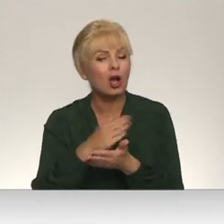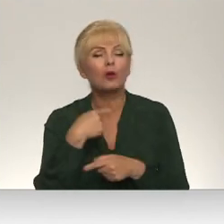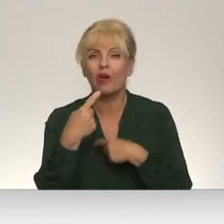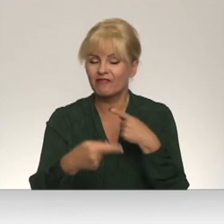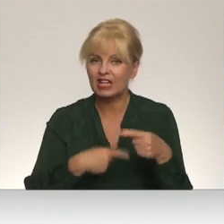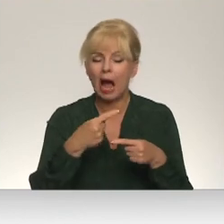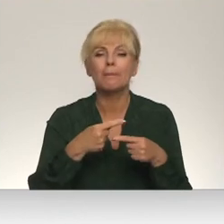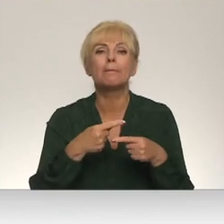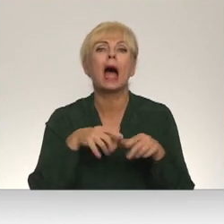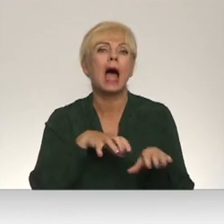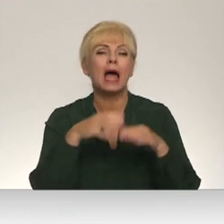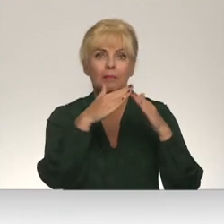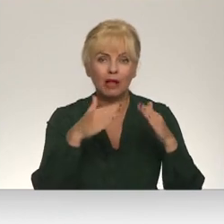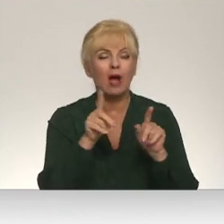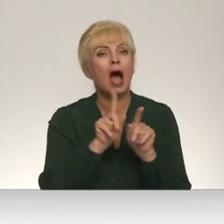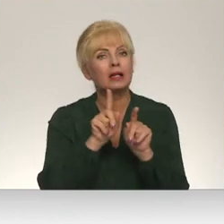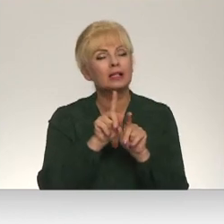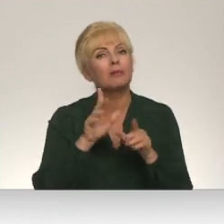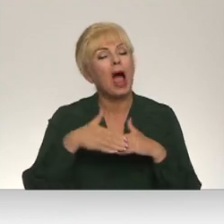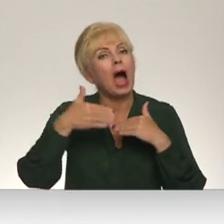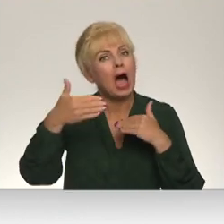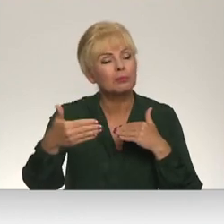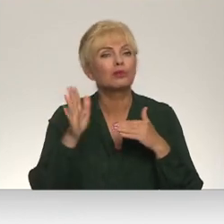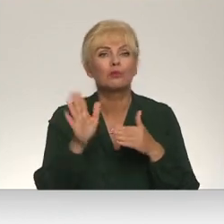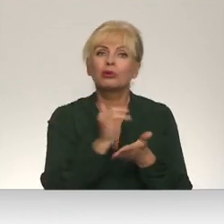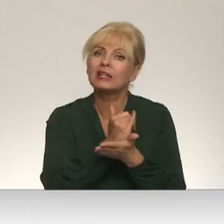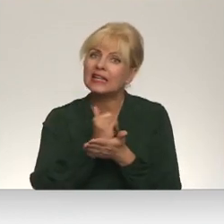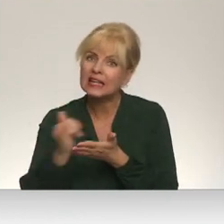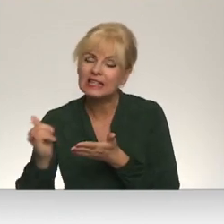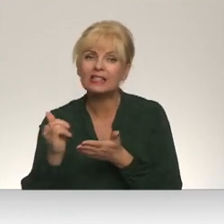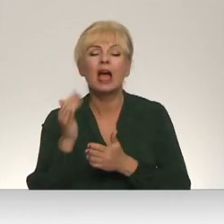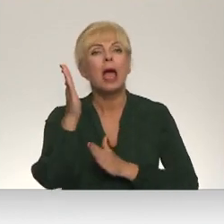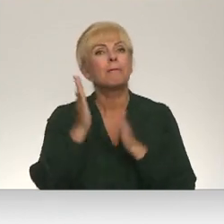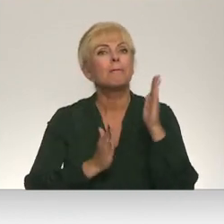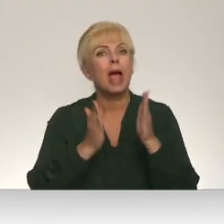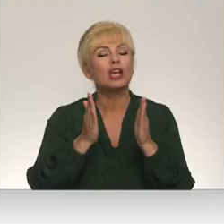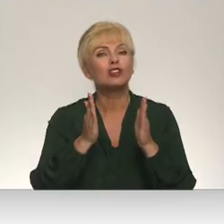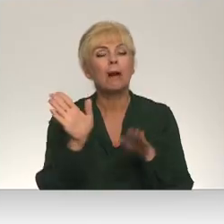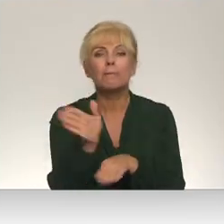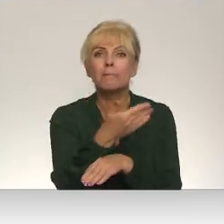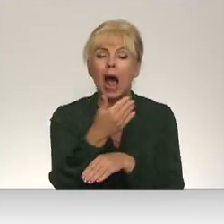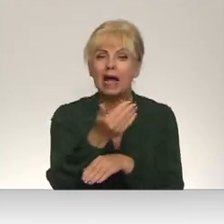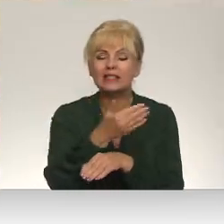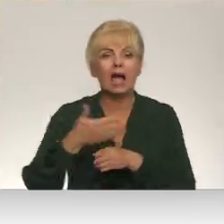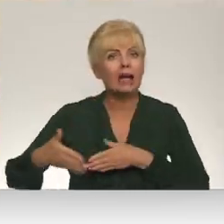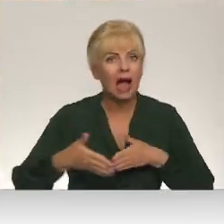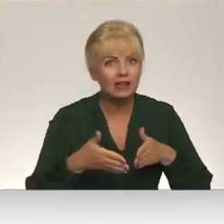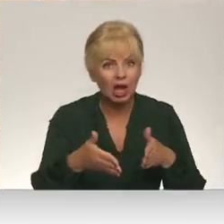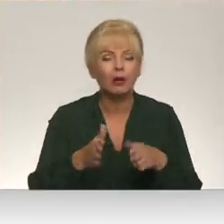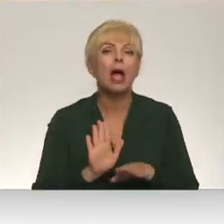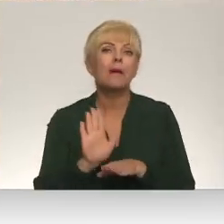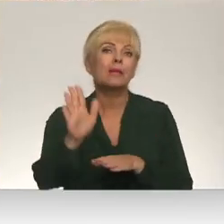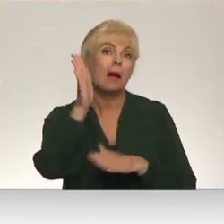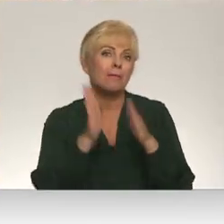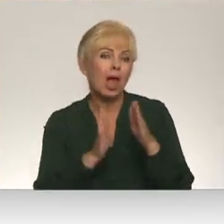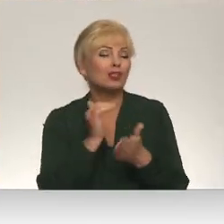gribas, lai vienmēr spīd arī ārpusē. Tās ir pastaigu takas mežā iztīram, tātad arī pie mežu iztīram no